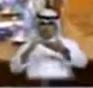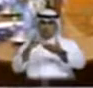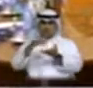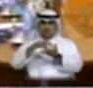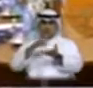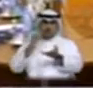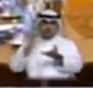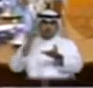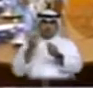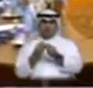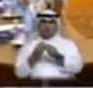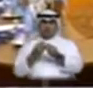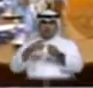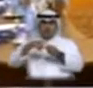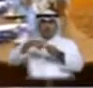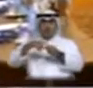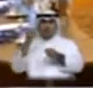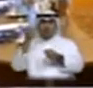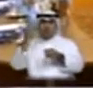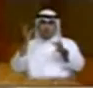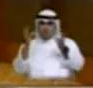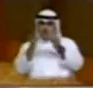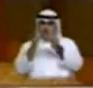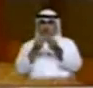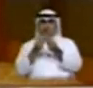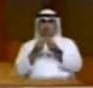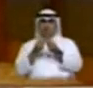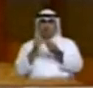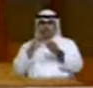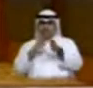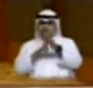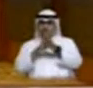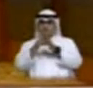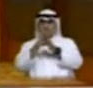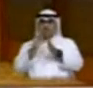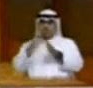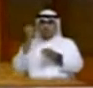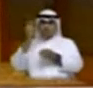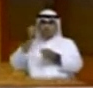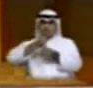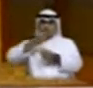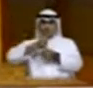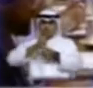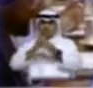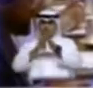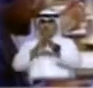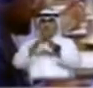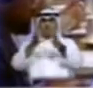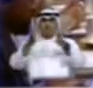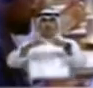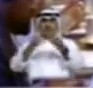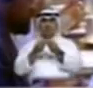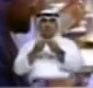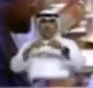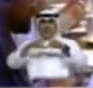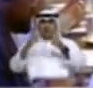العربية. التعاون في المشروعات الصغيرة والمتوسطة وتطوير مشاريع التنمية وتشكيل لجان فنية من